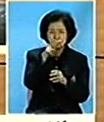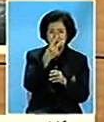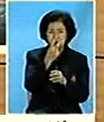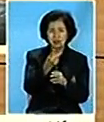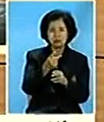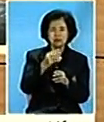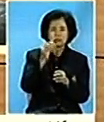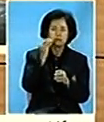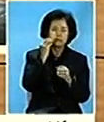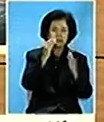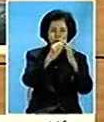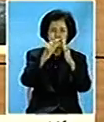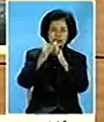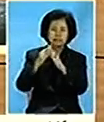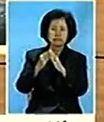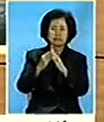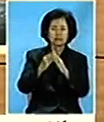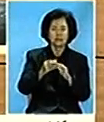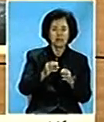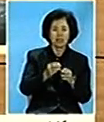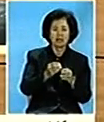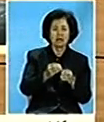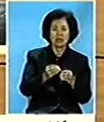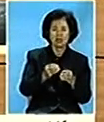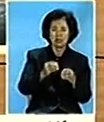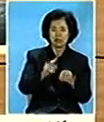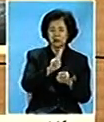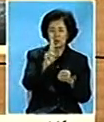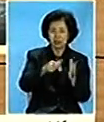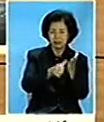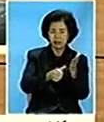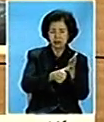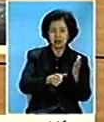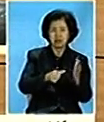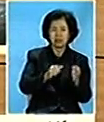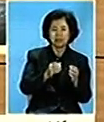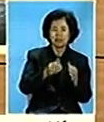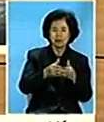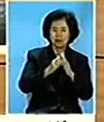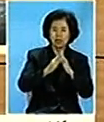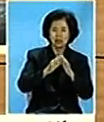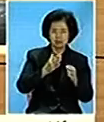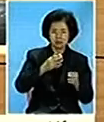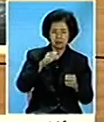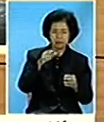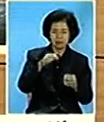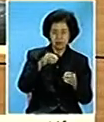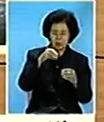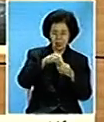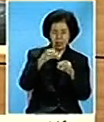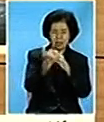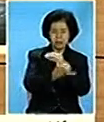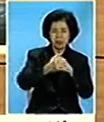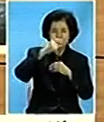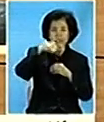เรือนอาคารซึ่งถูกสร้างโดยเงินภาษีของรัฐบาลมากมายครับทั่วประเทศไทยผมเคยยกประเด็นนี้ขึ้นมาพูดครั้งแล้ว